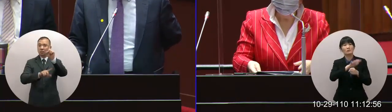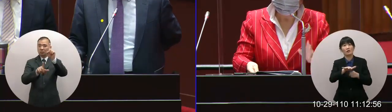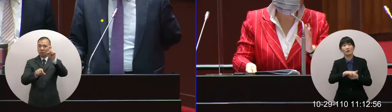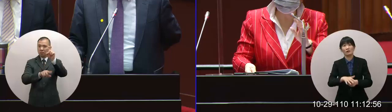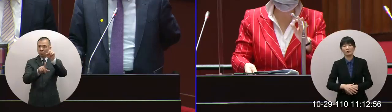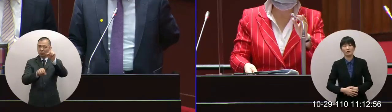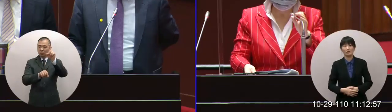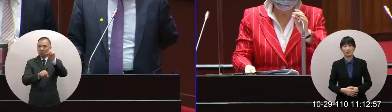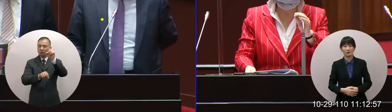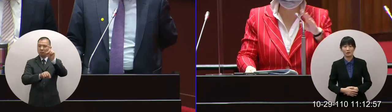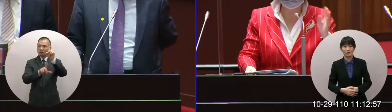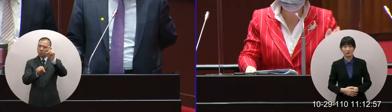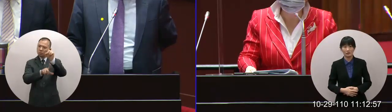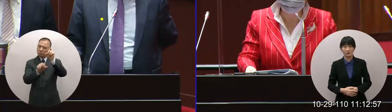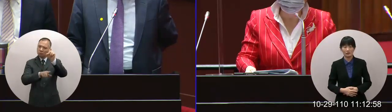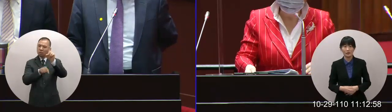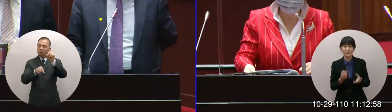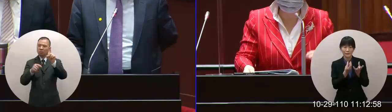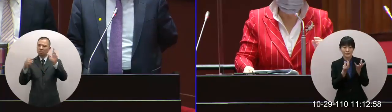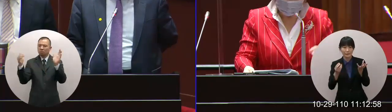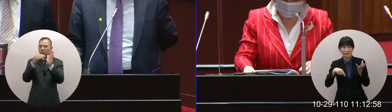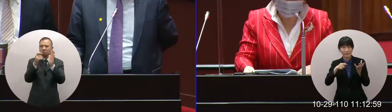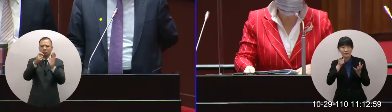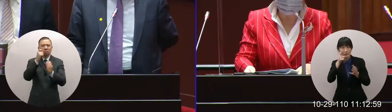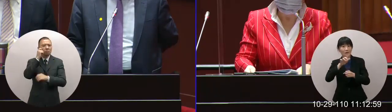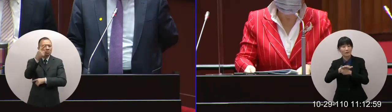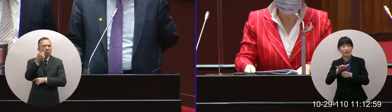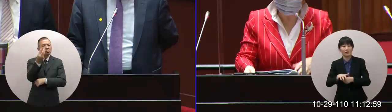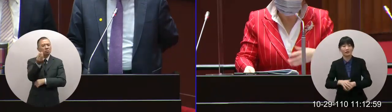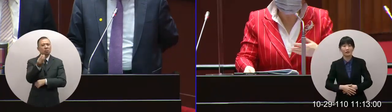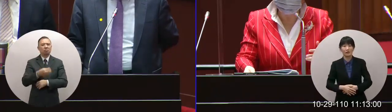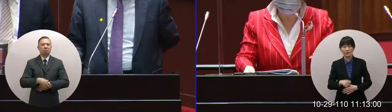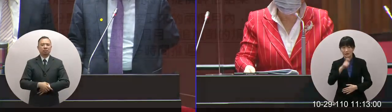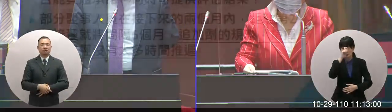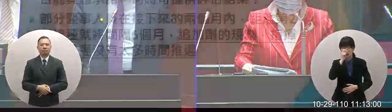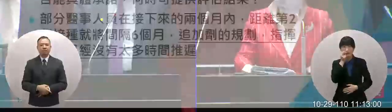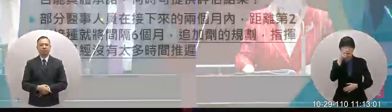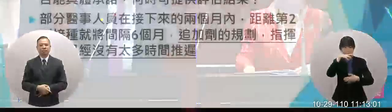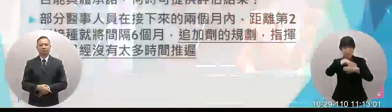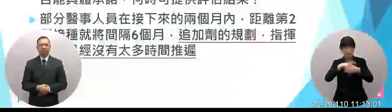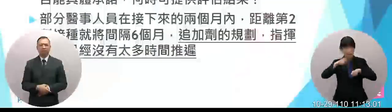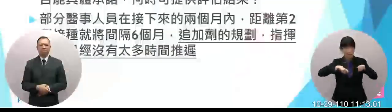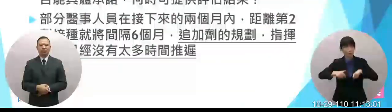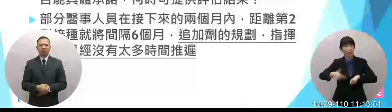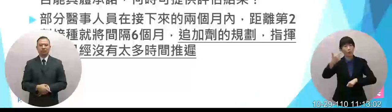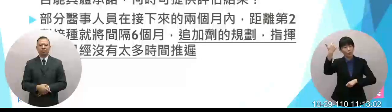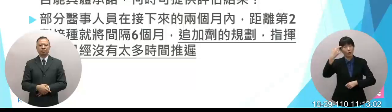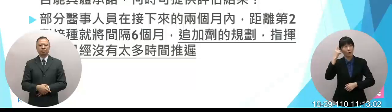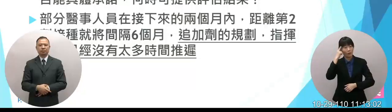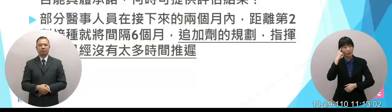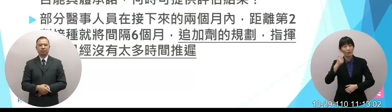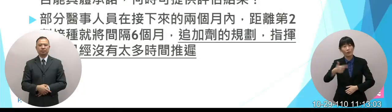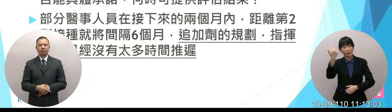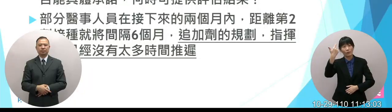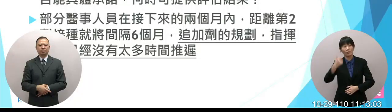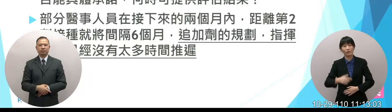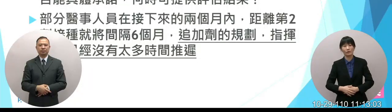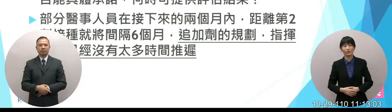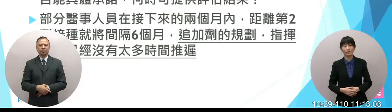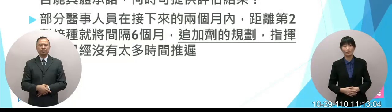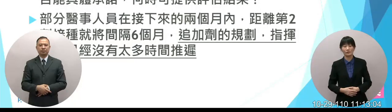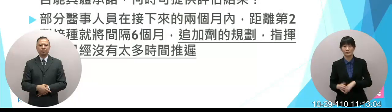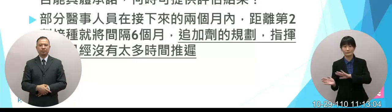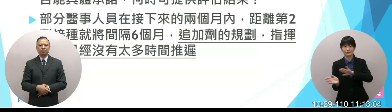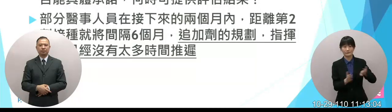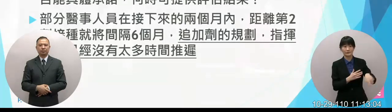的不多， 少部分，对，渐渐了哈。所以，请部长2个月之内呢，要快速的思考。好，接下来我